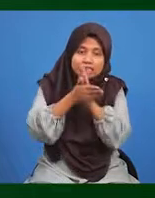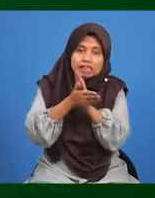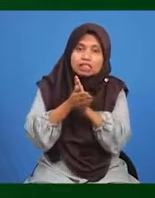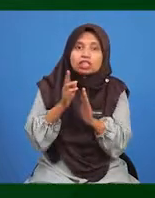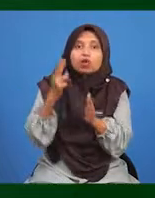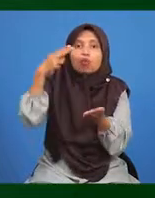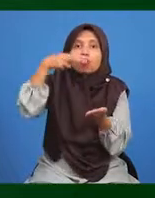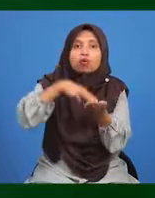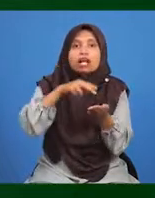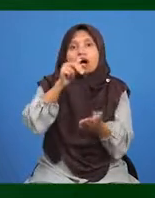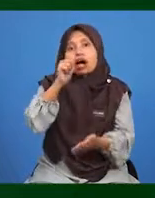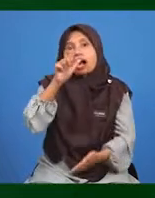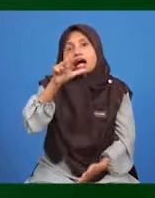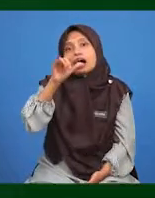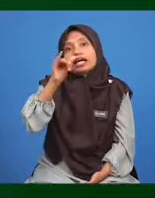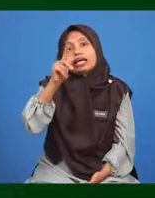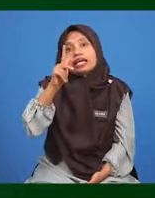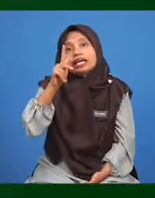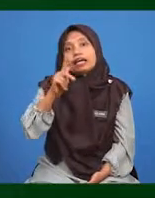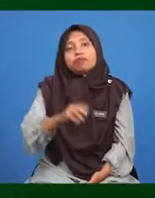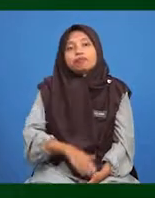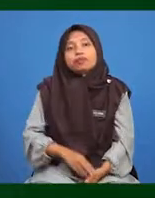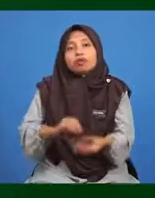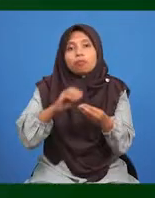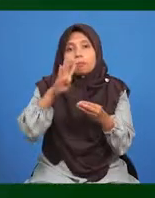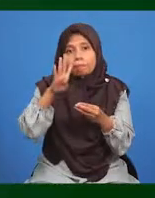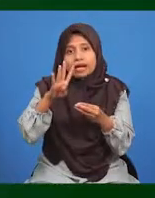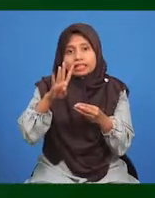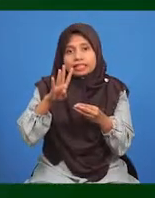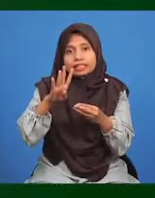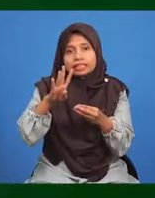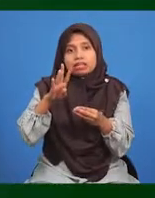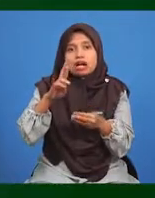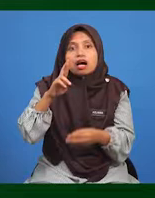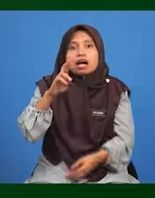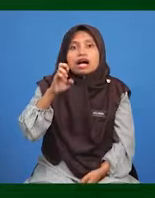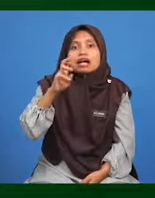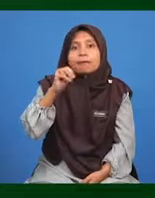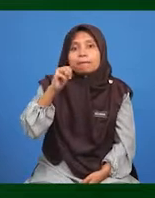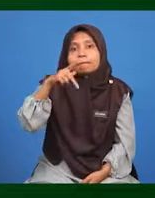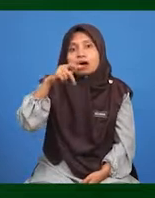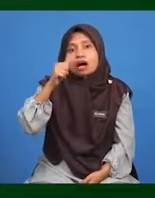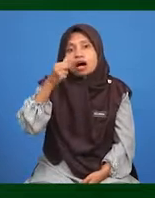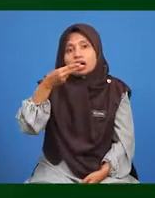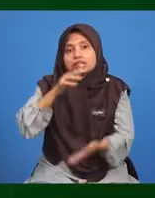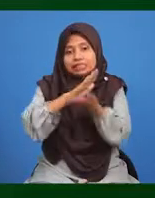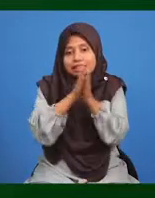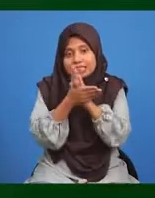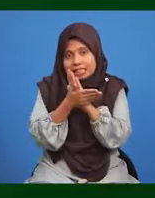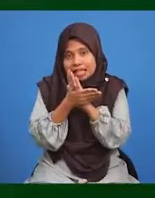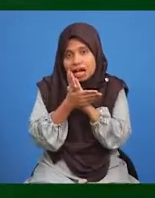alik. Contoh yang keempat, perkataan rempah akan menjadi rempah